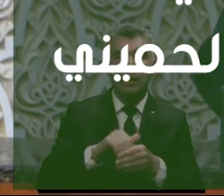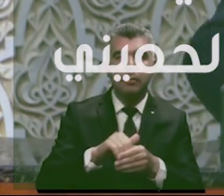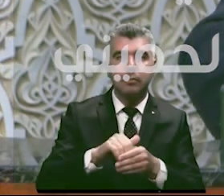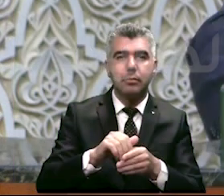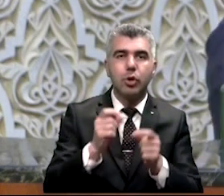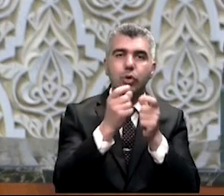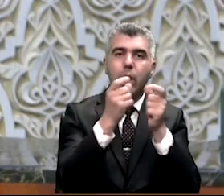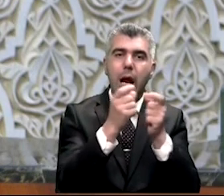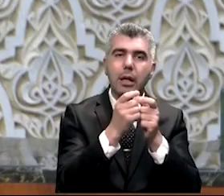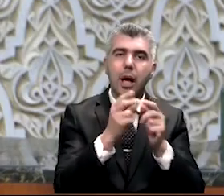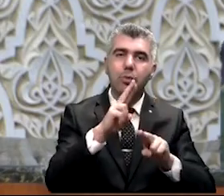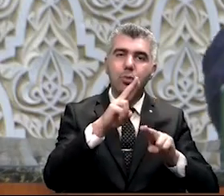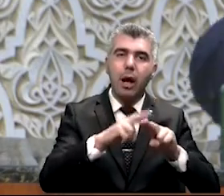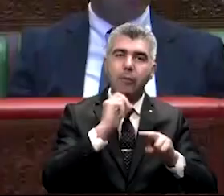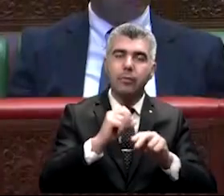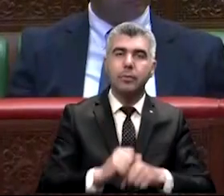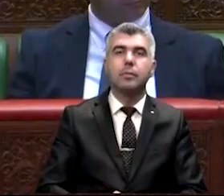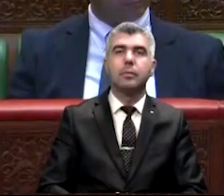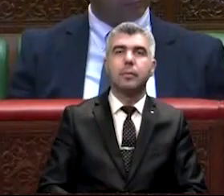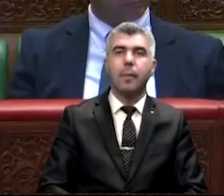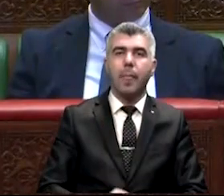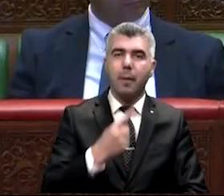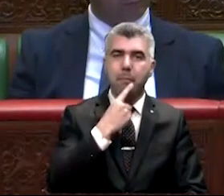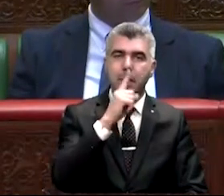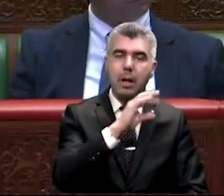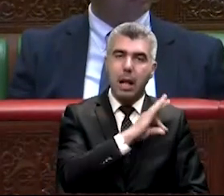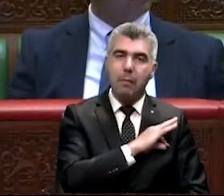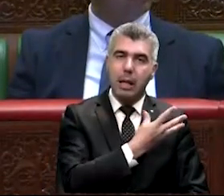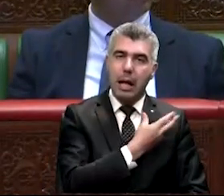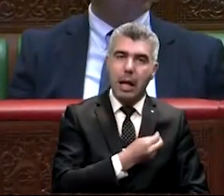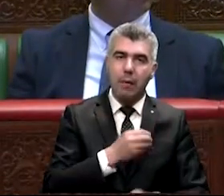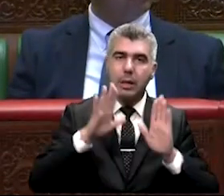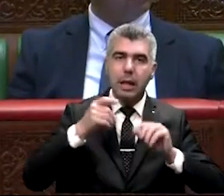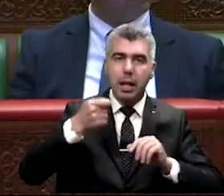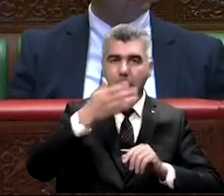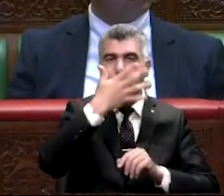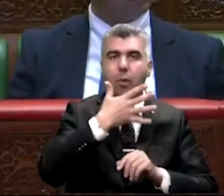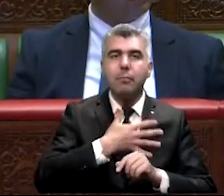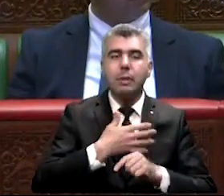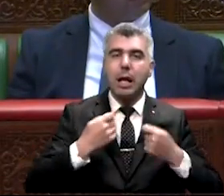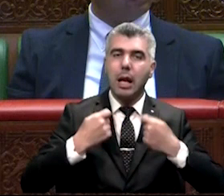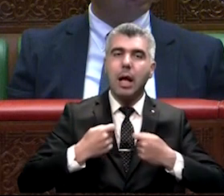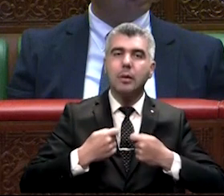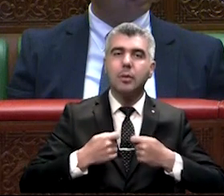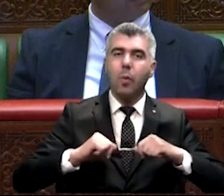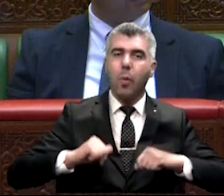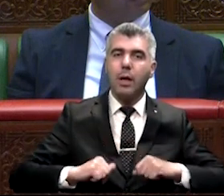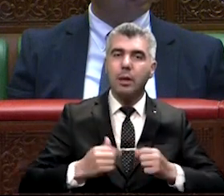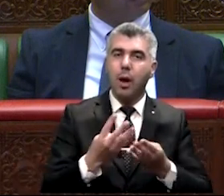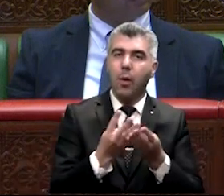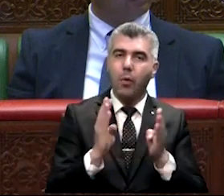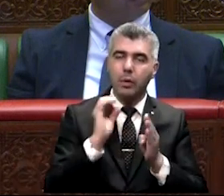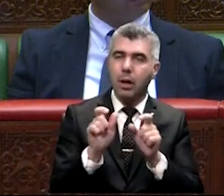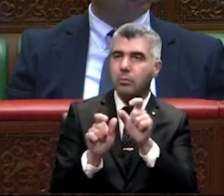تفضلوا سي رضا بسم الله الرحمن الرحيم والصلاه والسلام على اشرف المرسلين السيد الرئيس المحترم الساده الوزراء المحترمون